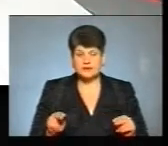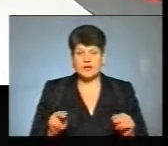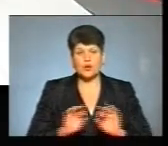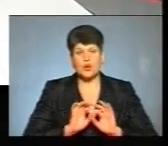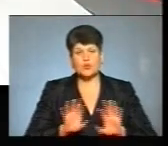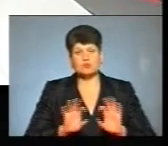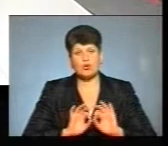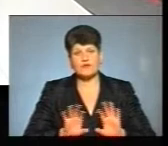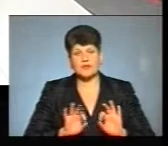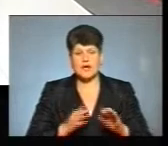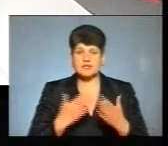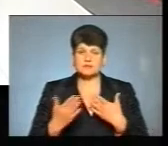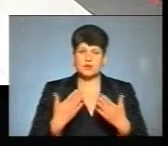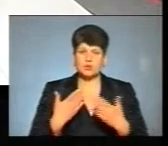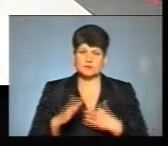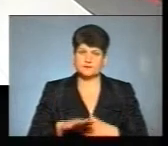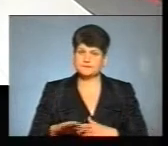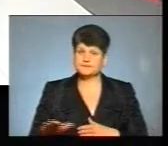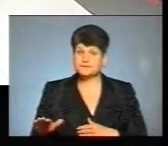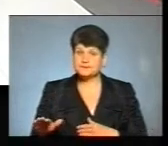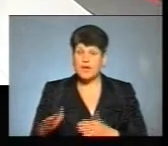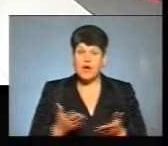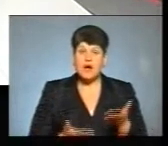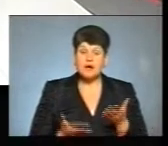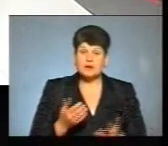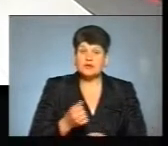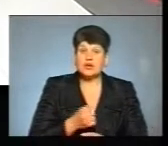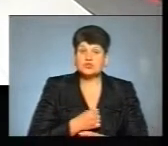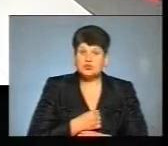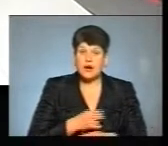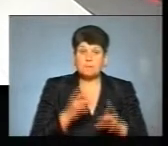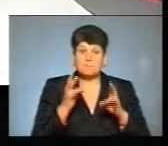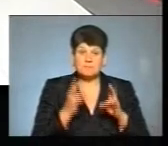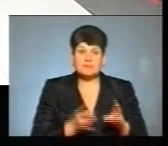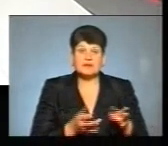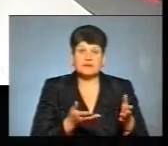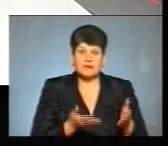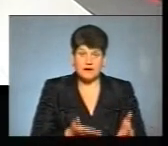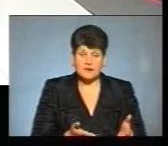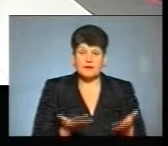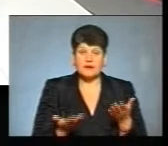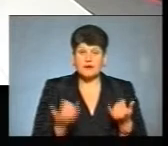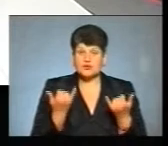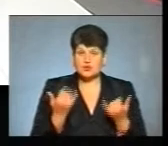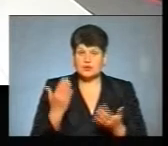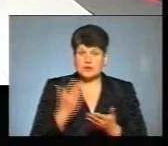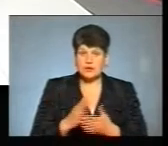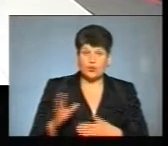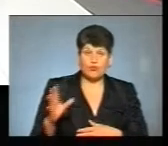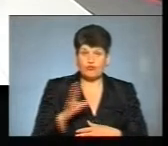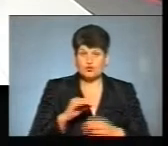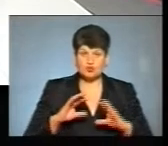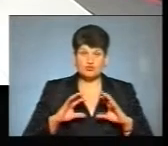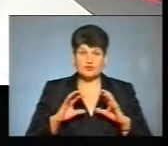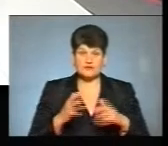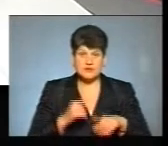розповідає, так, спілкується з учнем. Але, на жаль, біда, яка сьогодні є у всьому світі,